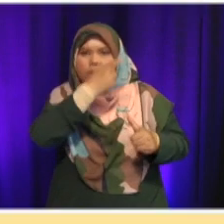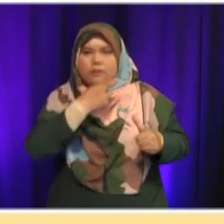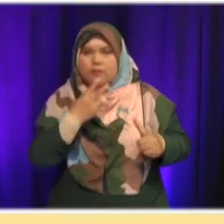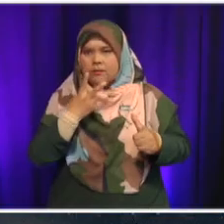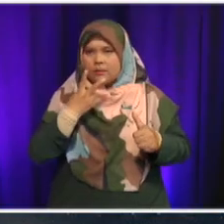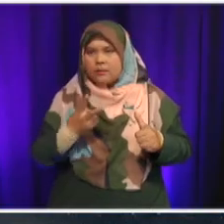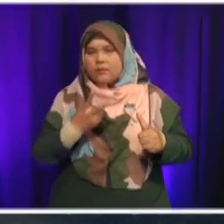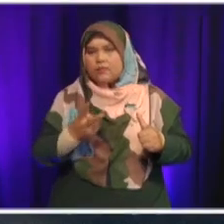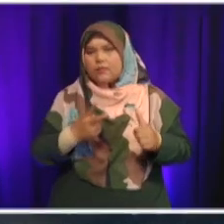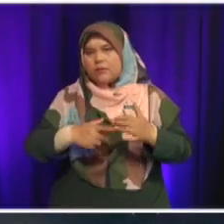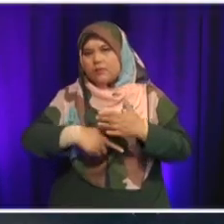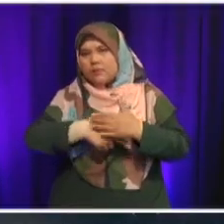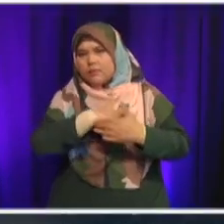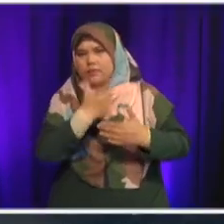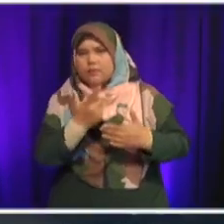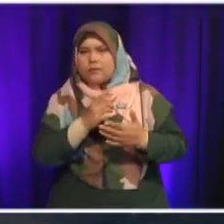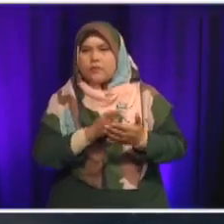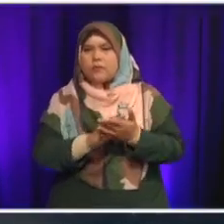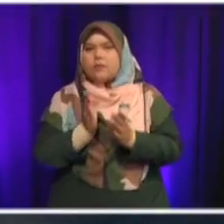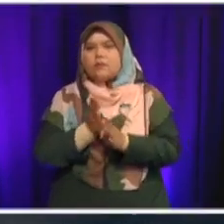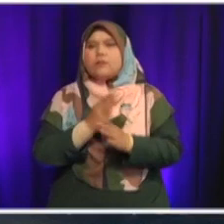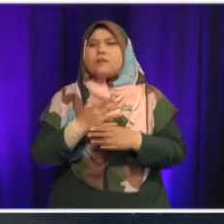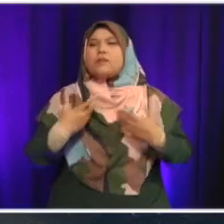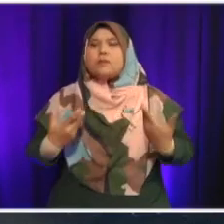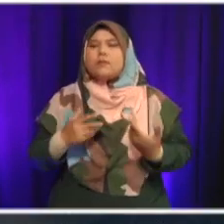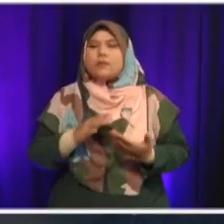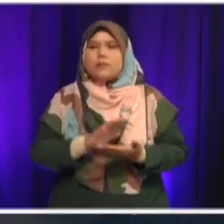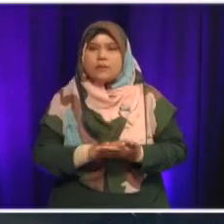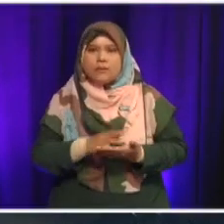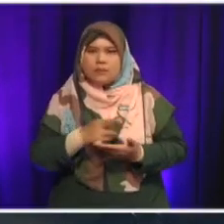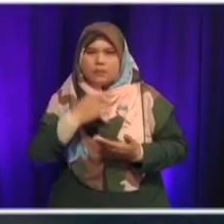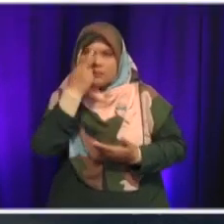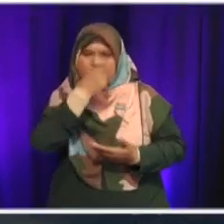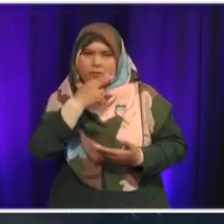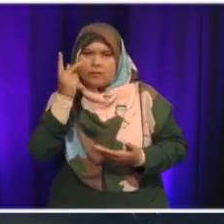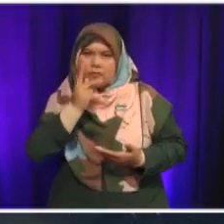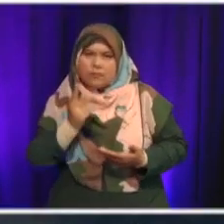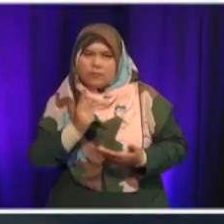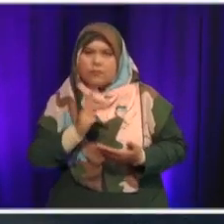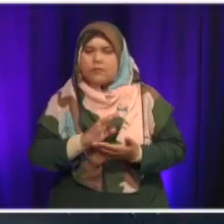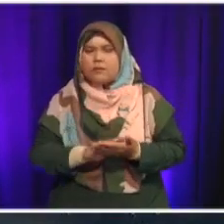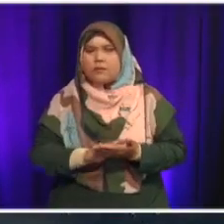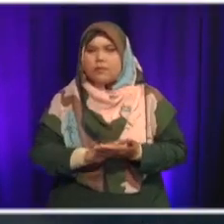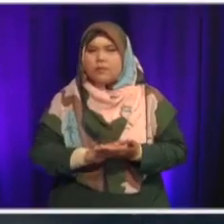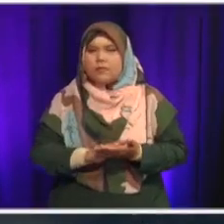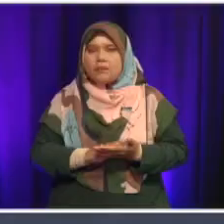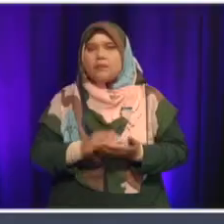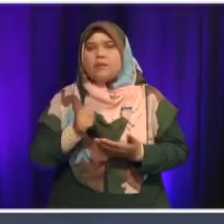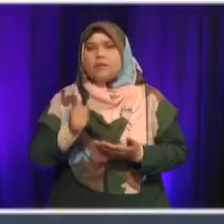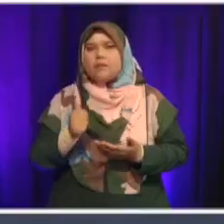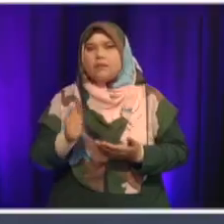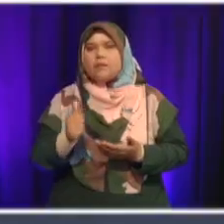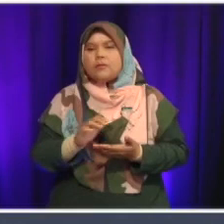tengok keluaran dulu bentuk dia macam mana rupanya kan Licin berkilat tak mencet saya cakap tadi licin berkilat Aduh